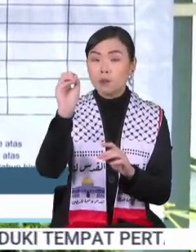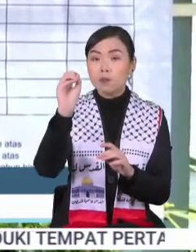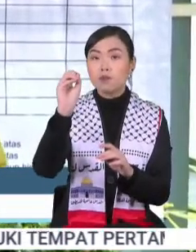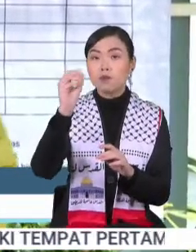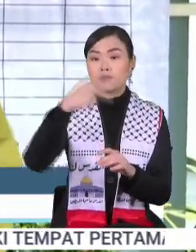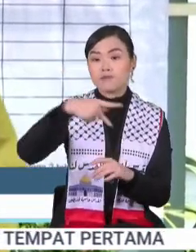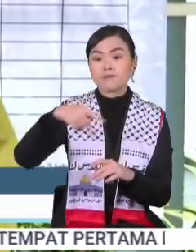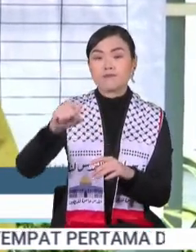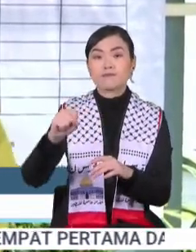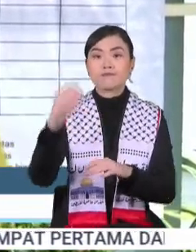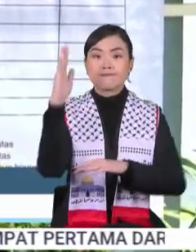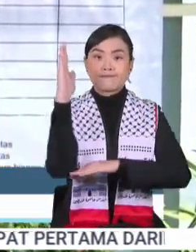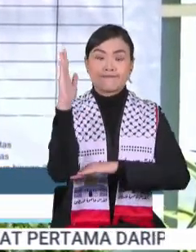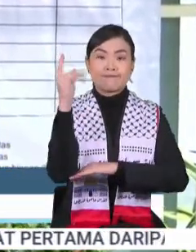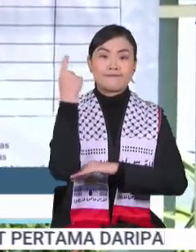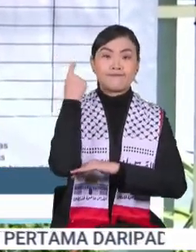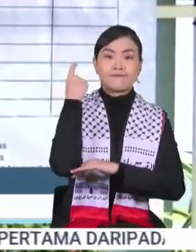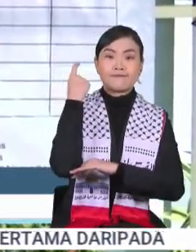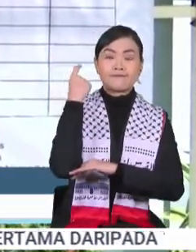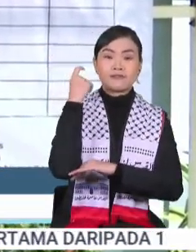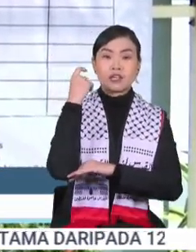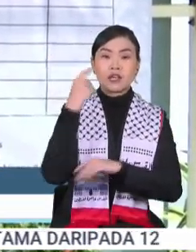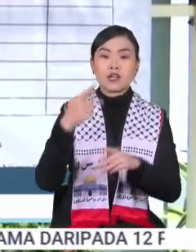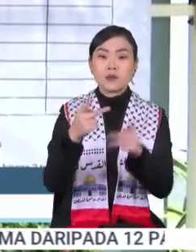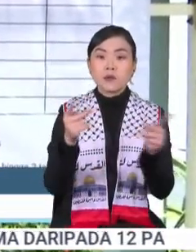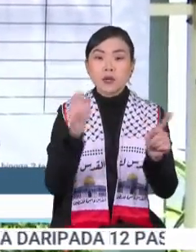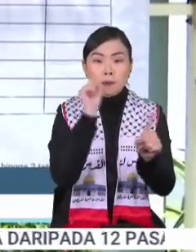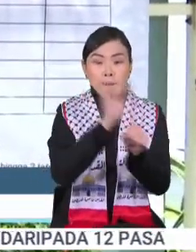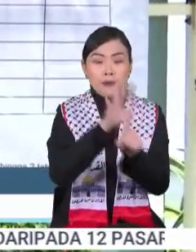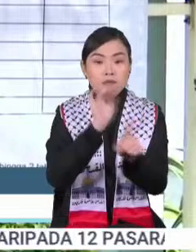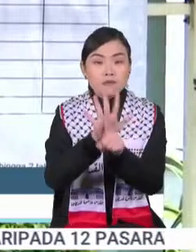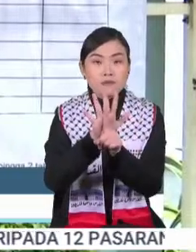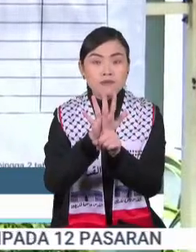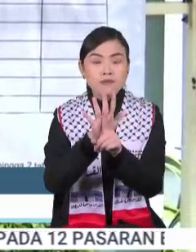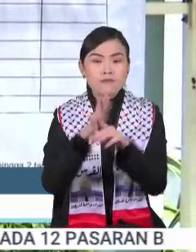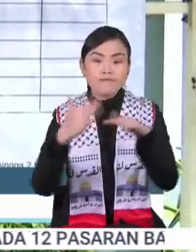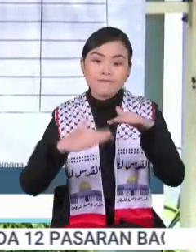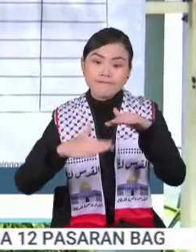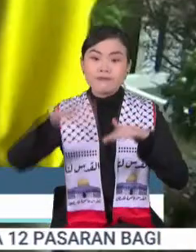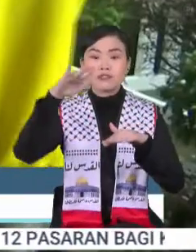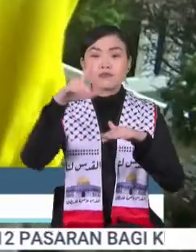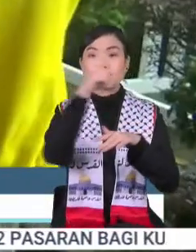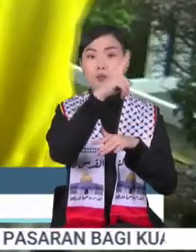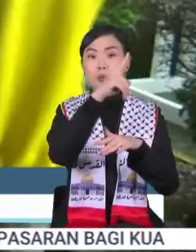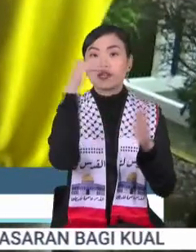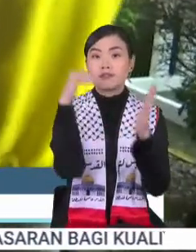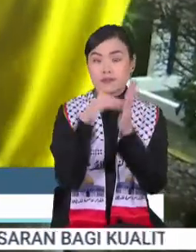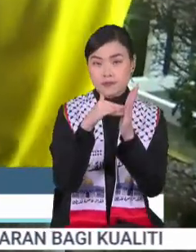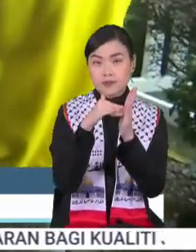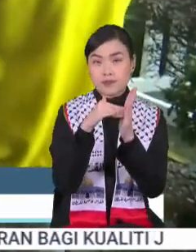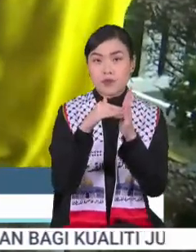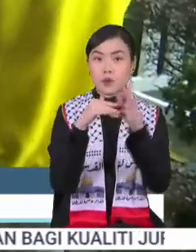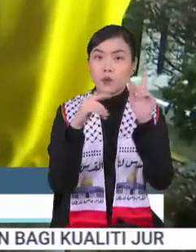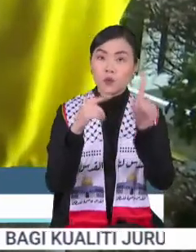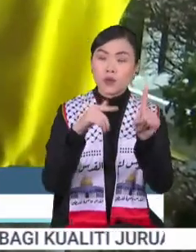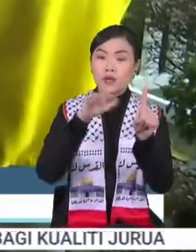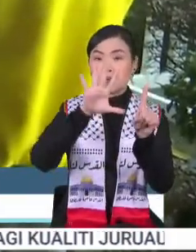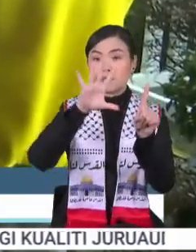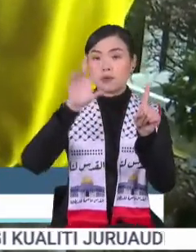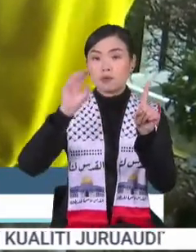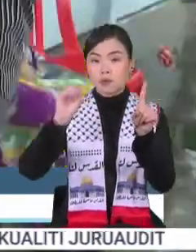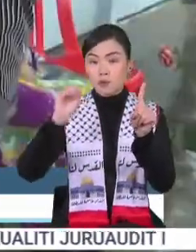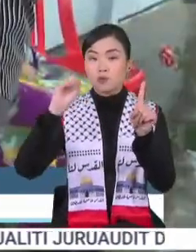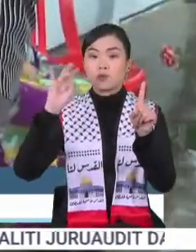PPS tengah hari tadi jumlah penduduk terjas banjir pula masih melepasi angka 1000 iaitu 12253